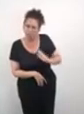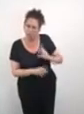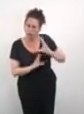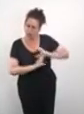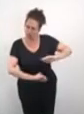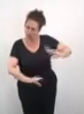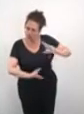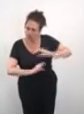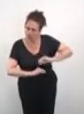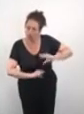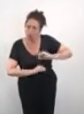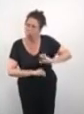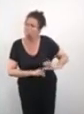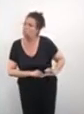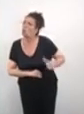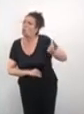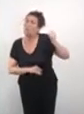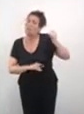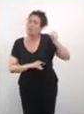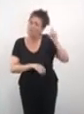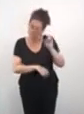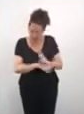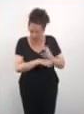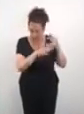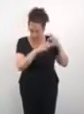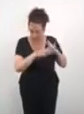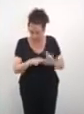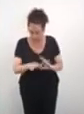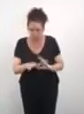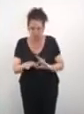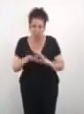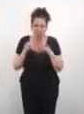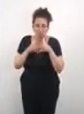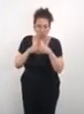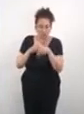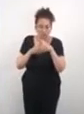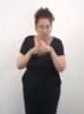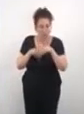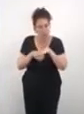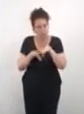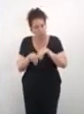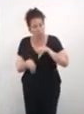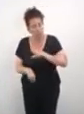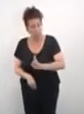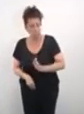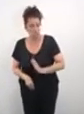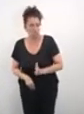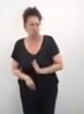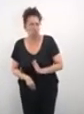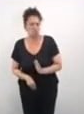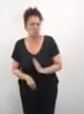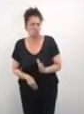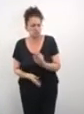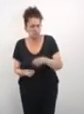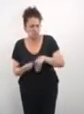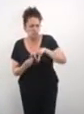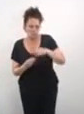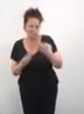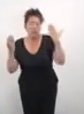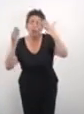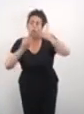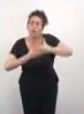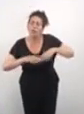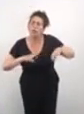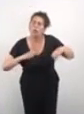et confirmé. Et demain, nous avons une brigade cynophile qui viendra renforcer la capacité d'intervention des brigades de nuit. Nos agents